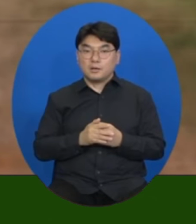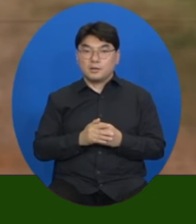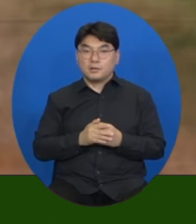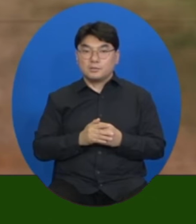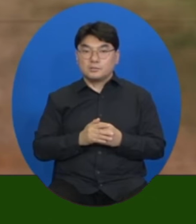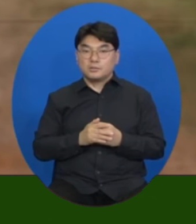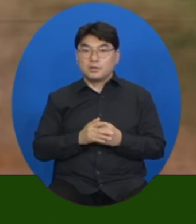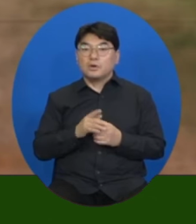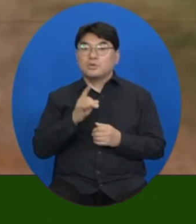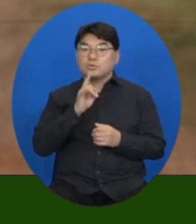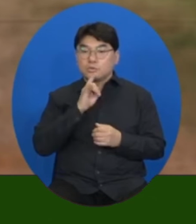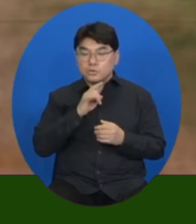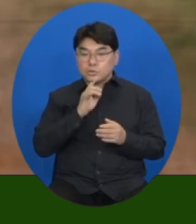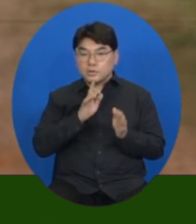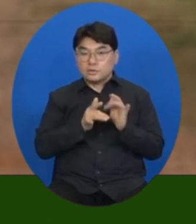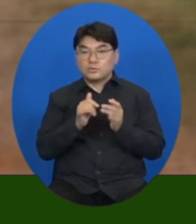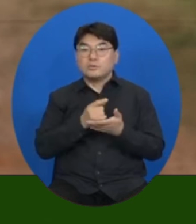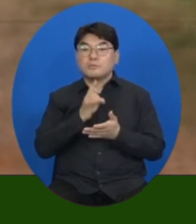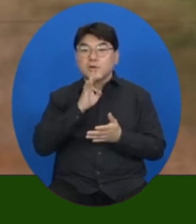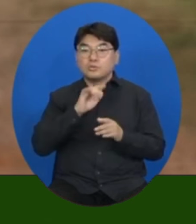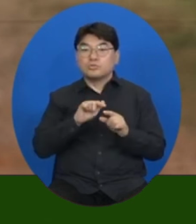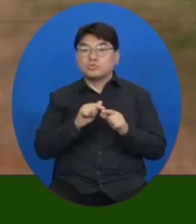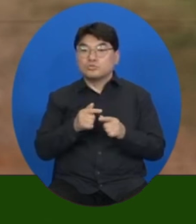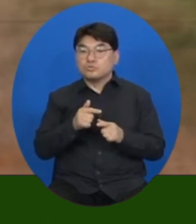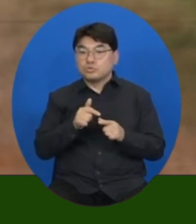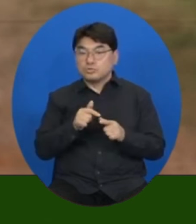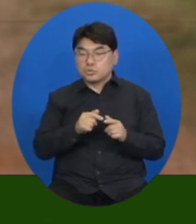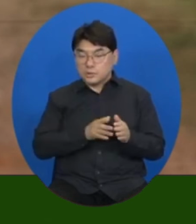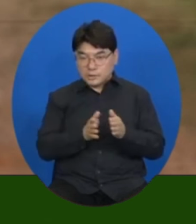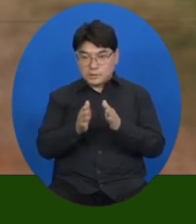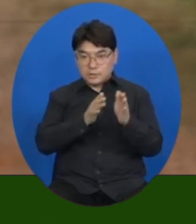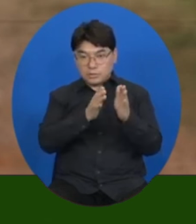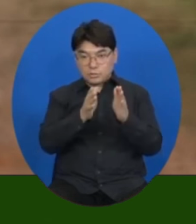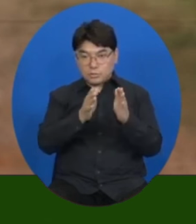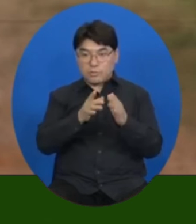거시겠습니까 도 무슨 주장이에요 배타적인 주장입니다